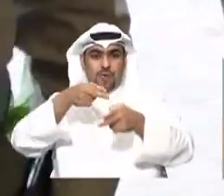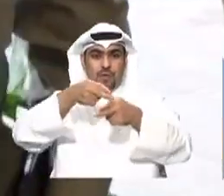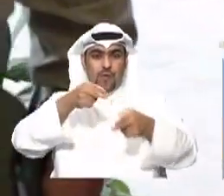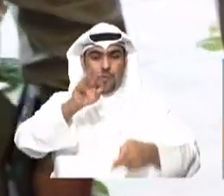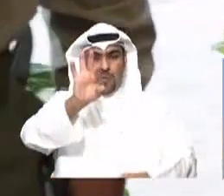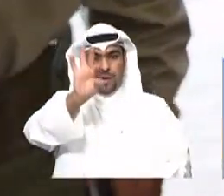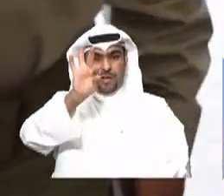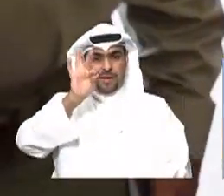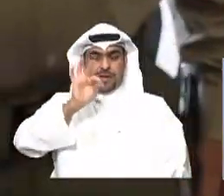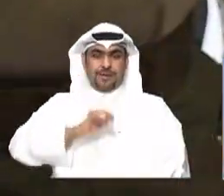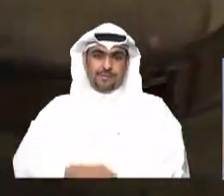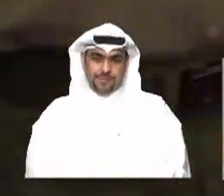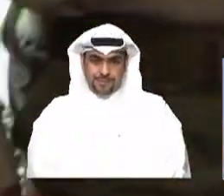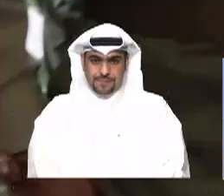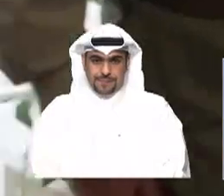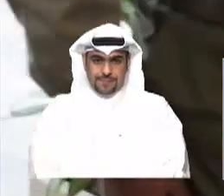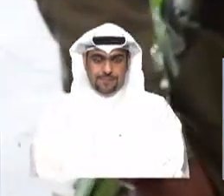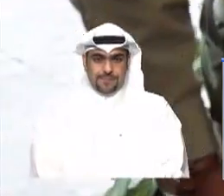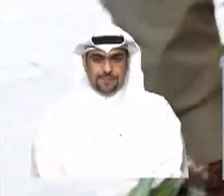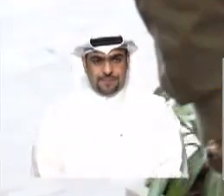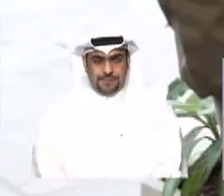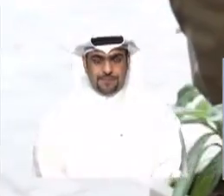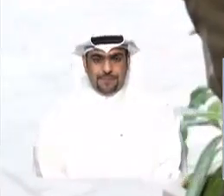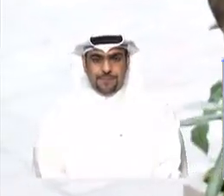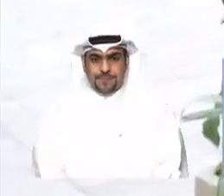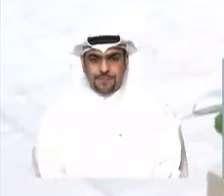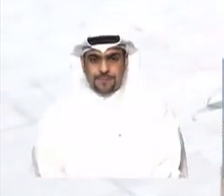لرئيس الحرس الوطني